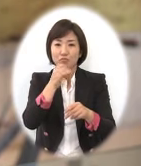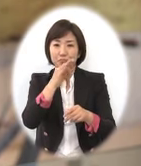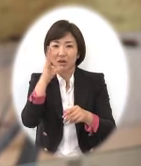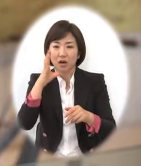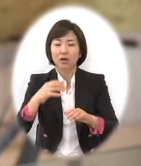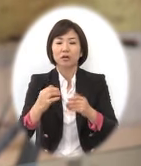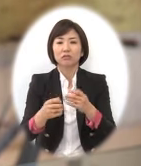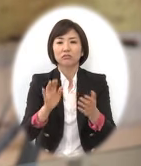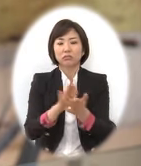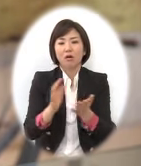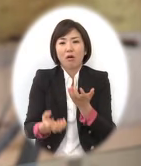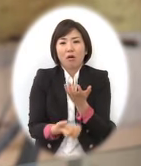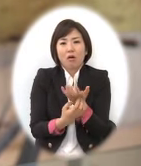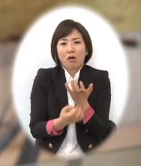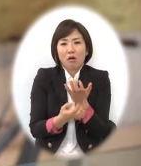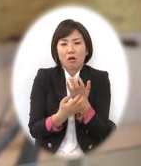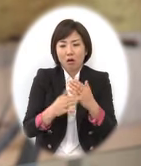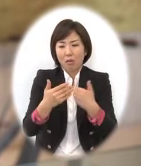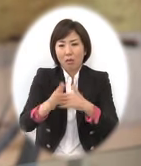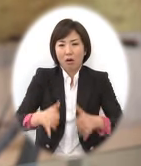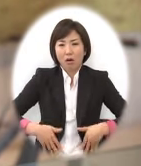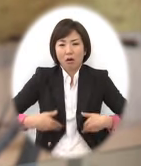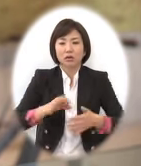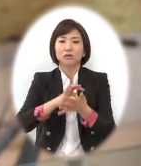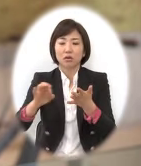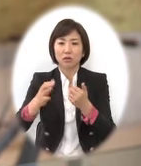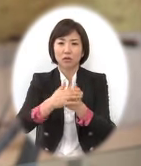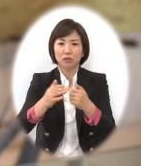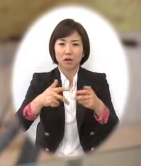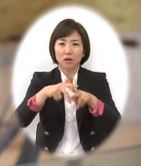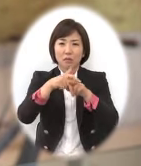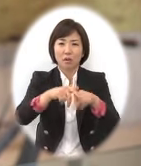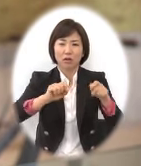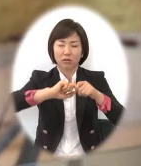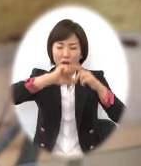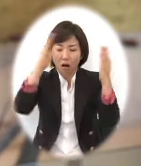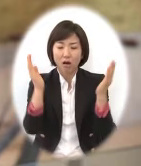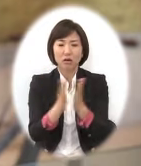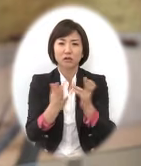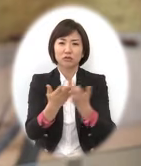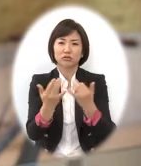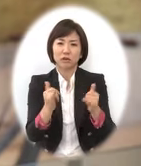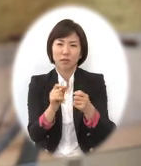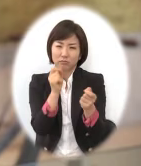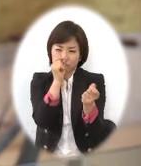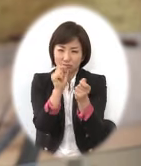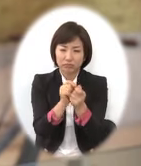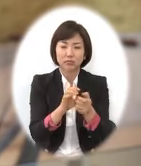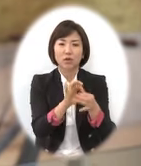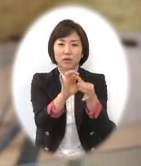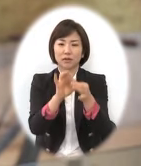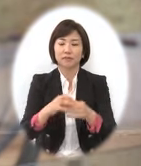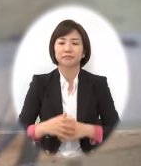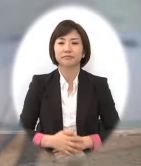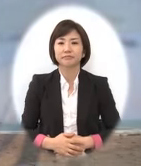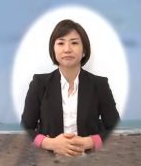연료로도 사용이 되었고요. 그러니까 말의 모든 부분이 사실은 제주인들의 생활과 뗄래야 뗄 수 없는 관계가